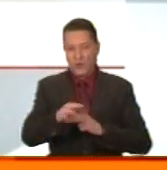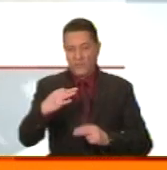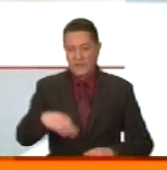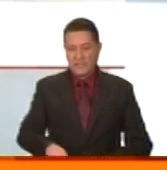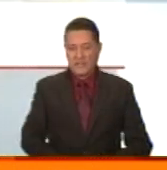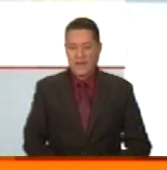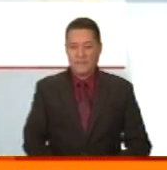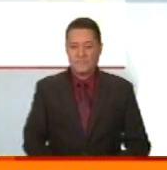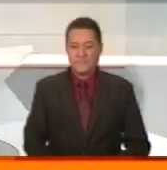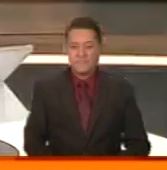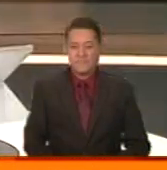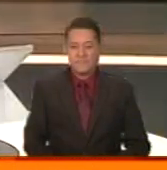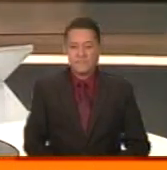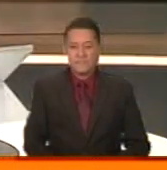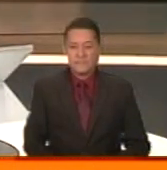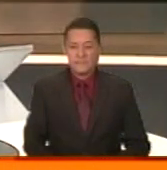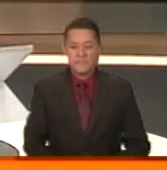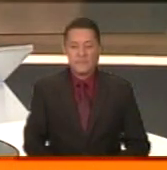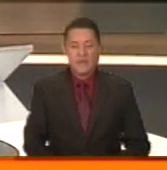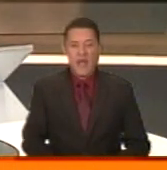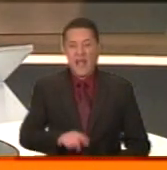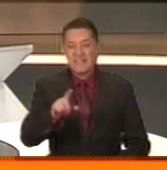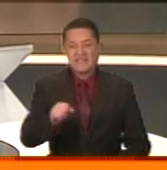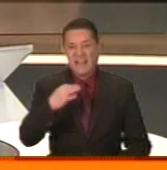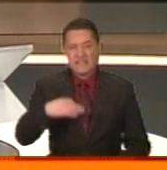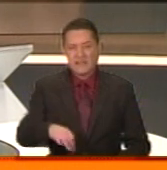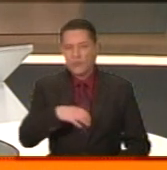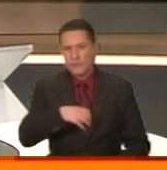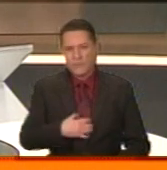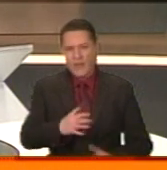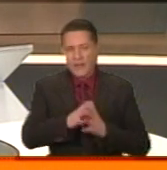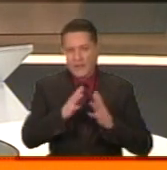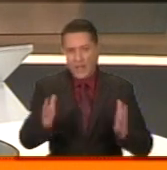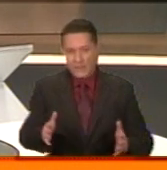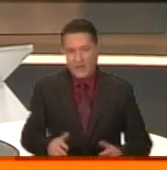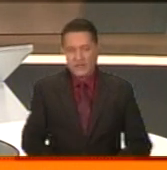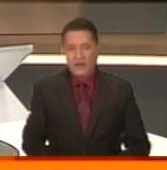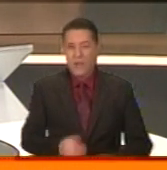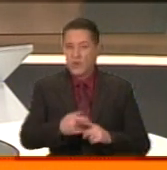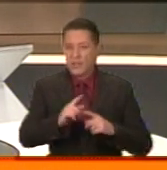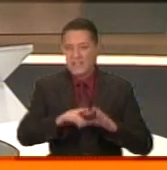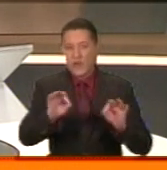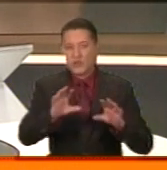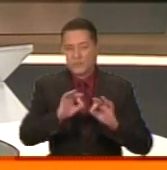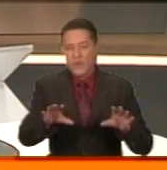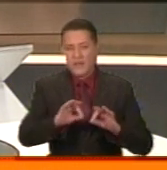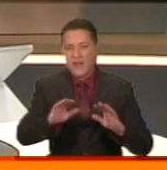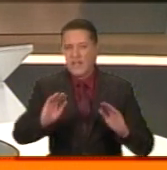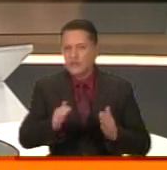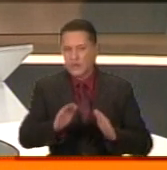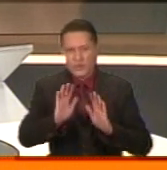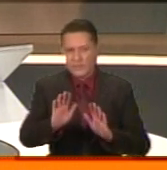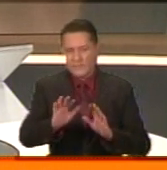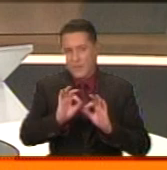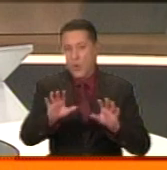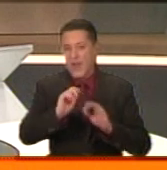сина. І саме за ним вона сумувала найбільше при різдвяному столі. Про це вона розповіла в ексклюзивному інтерв'ю